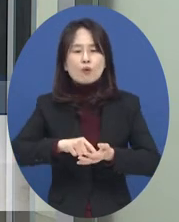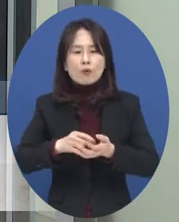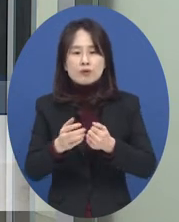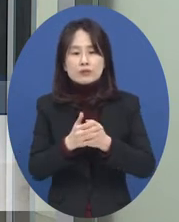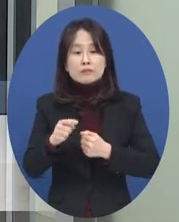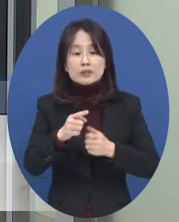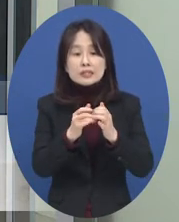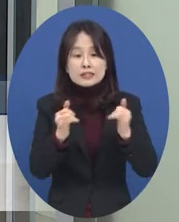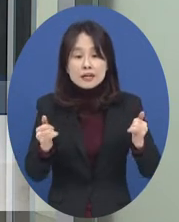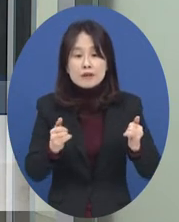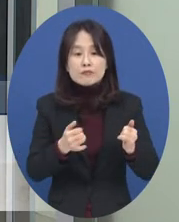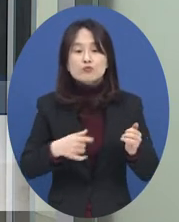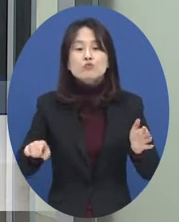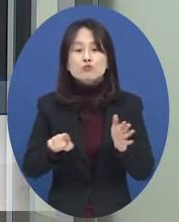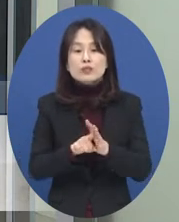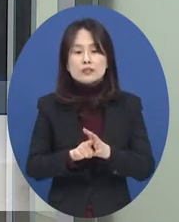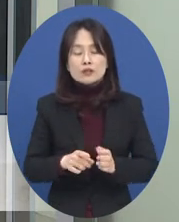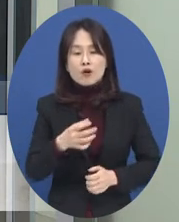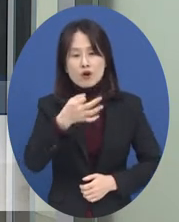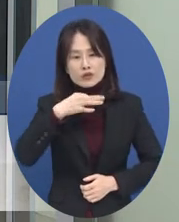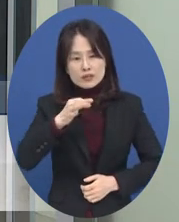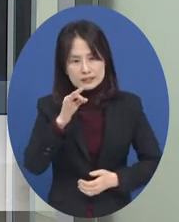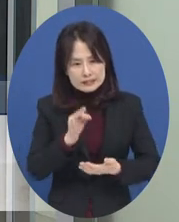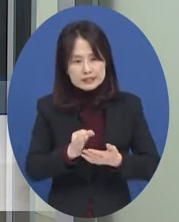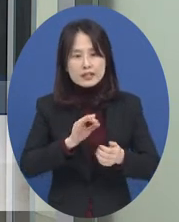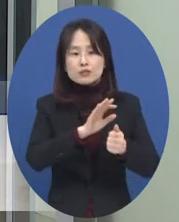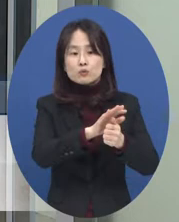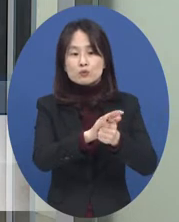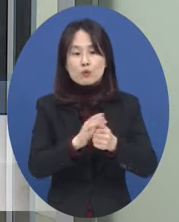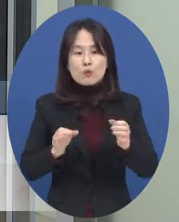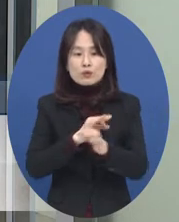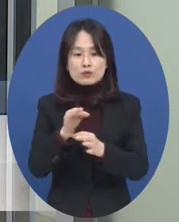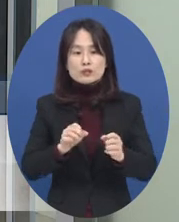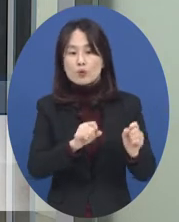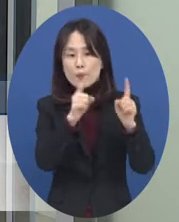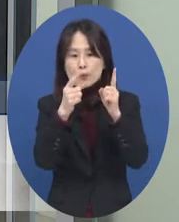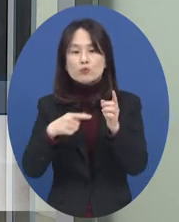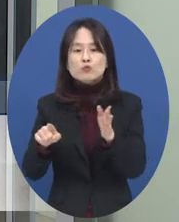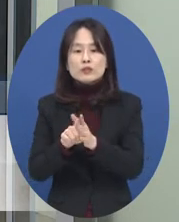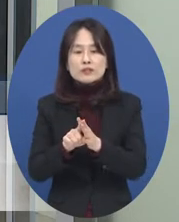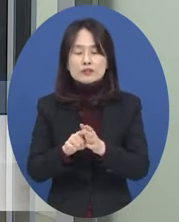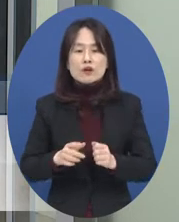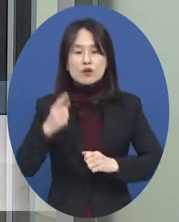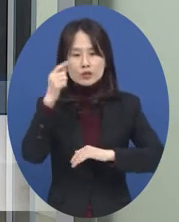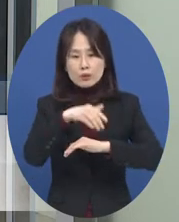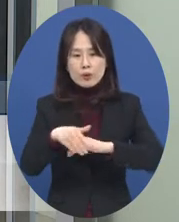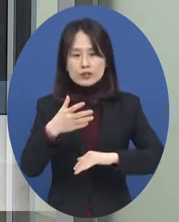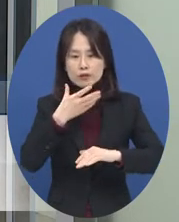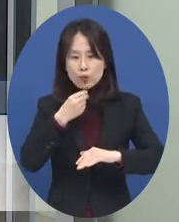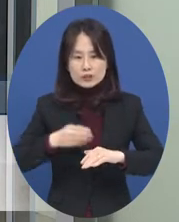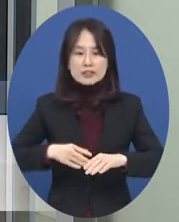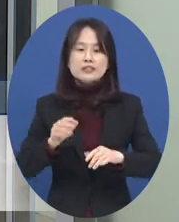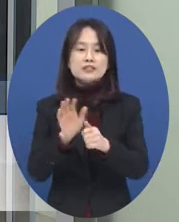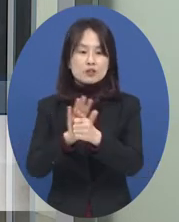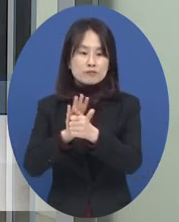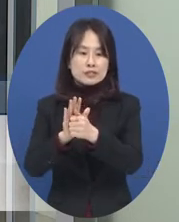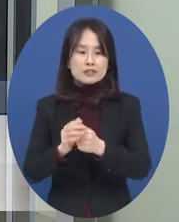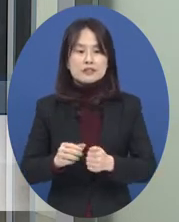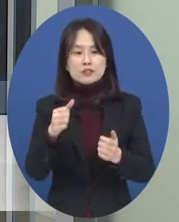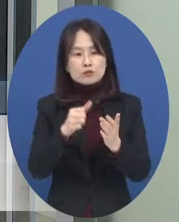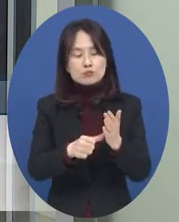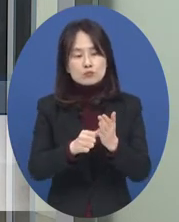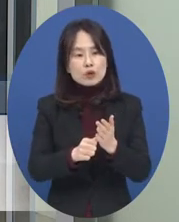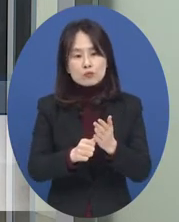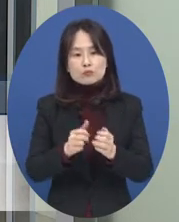이런 분들에게 소액금융을 지원하고 경제적으로 재개하실 수 있도록 기획된 복지 서비스입니다. 상품은